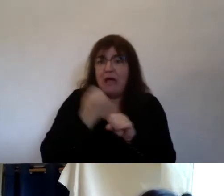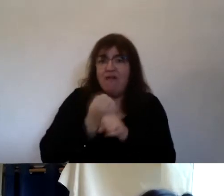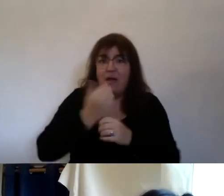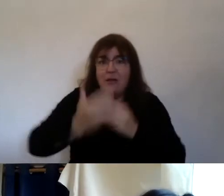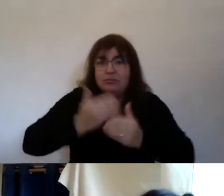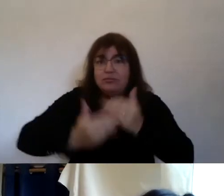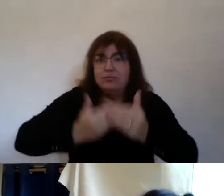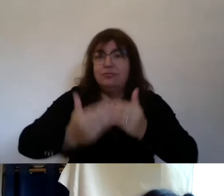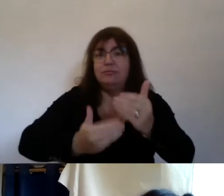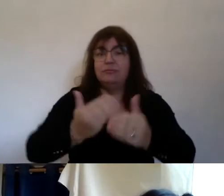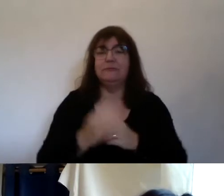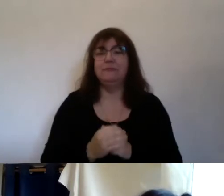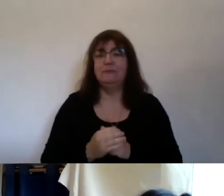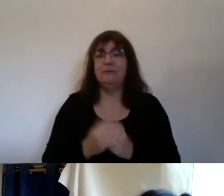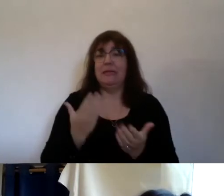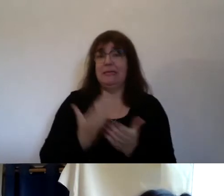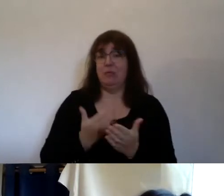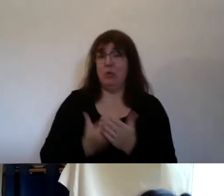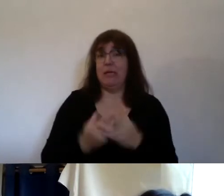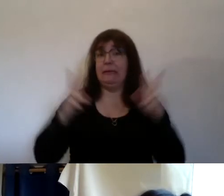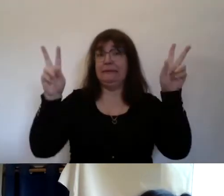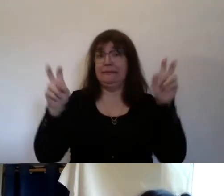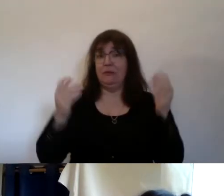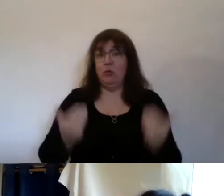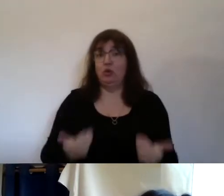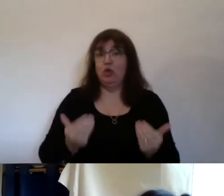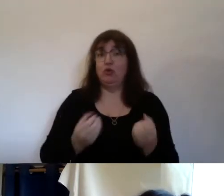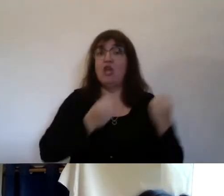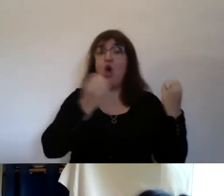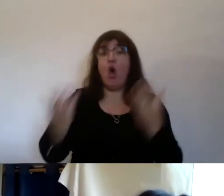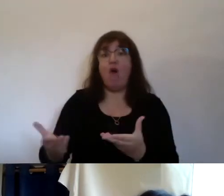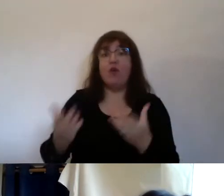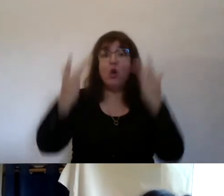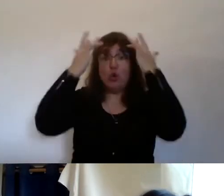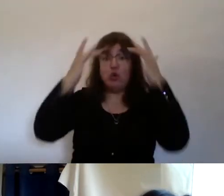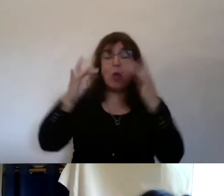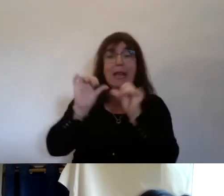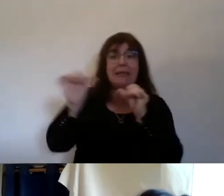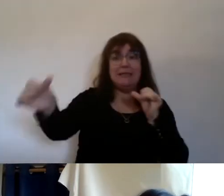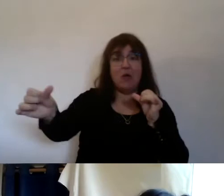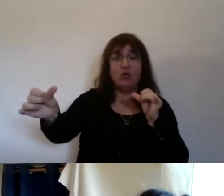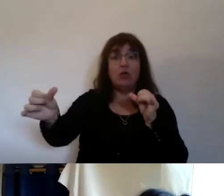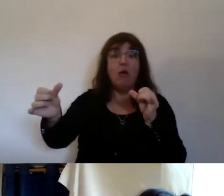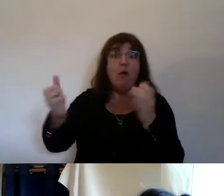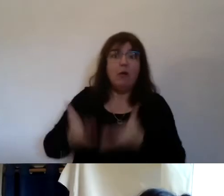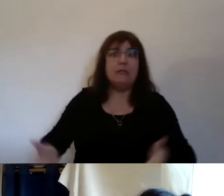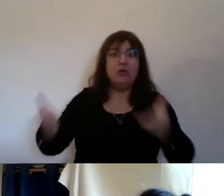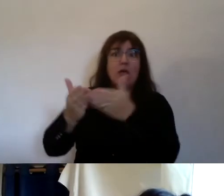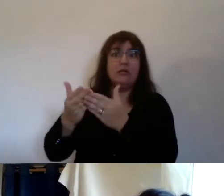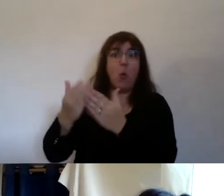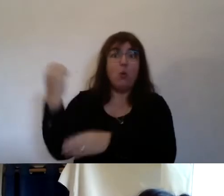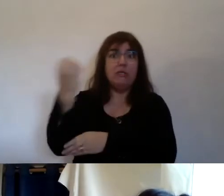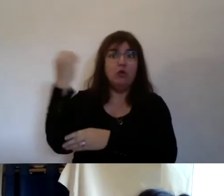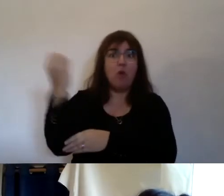que nous avons intitulé cette table ronde « Quelles offres culturelles à distance à l'heure de l'isolement physique et